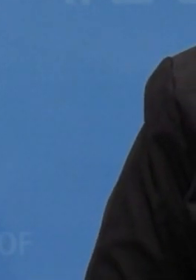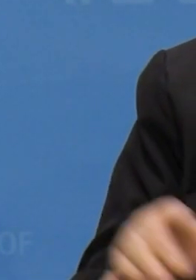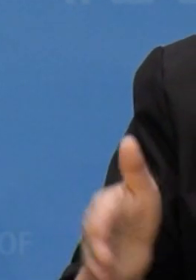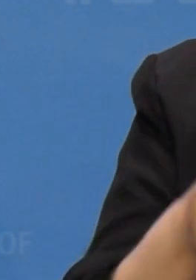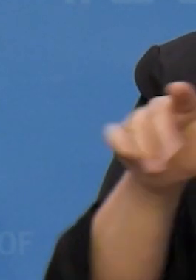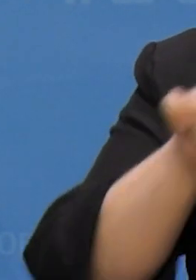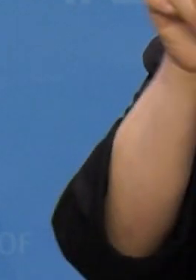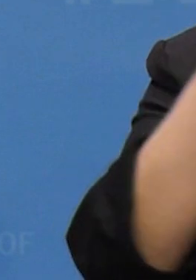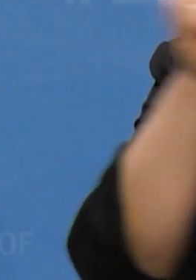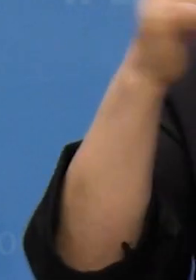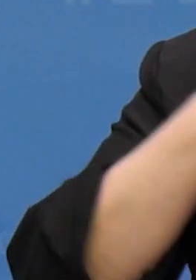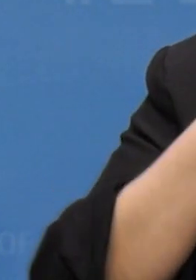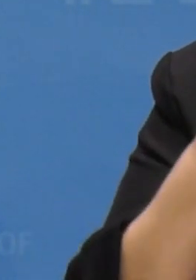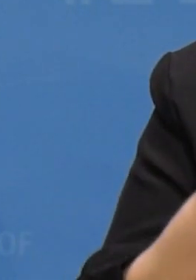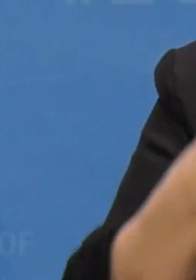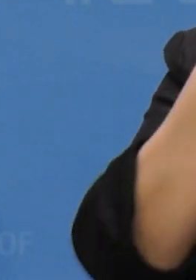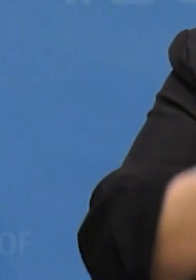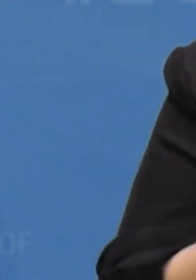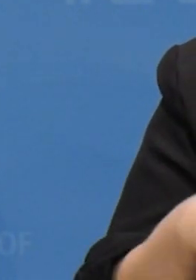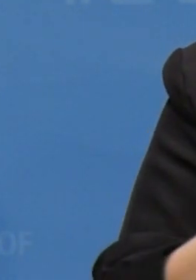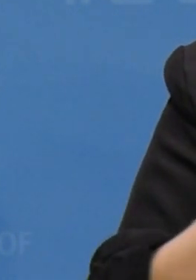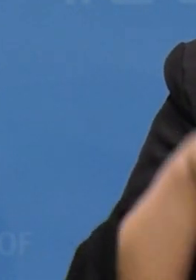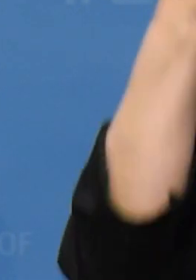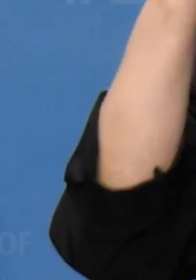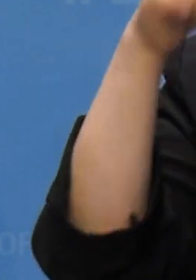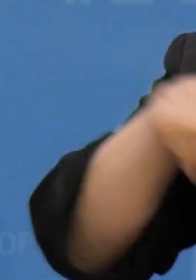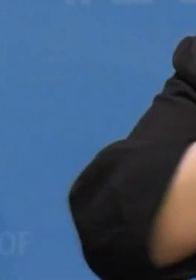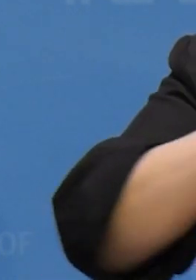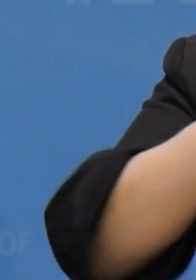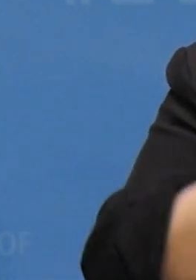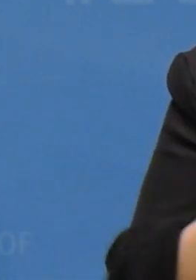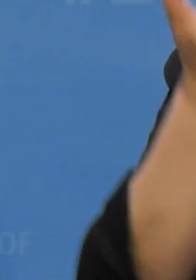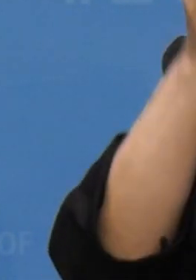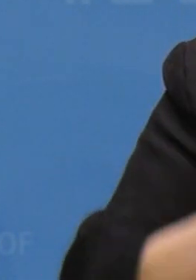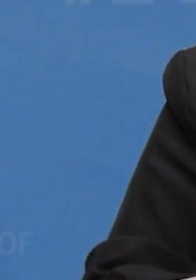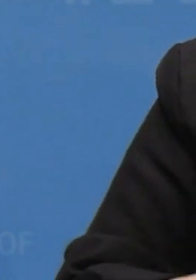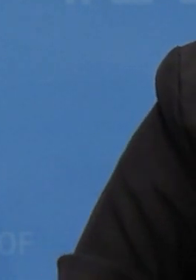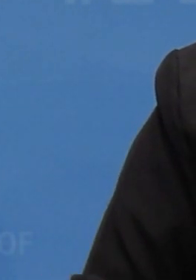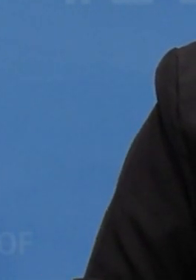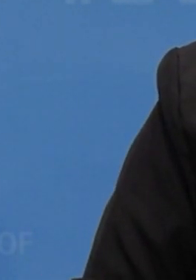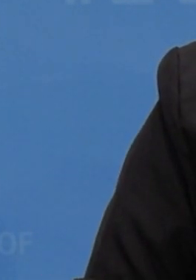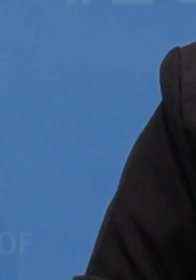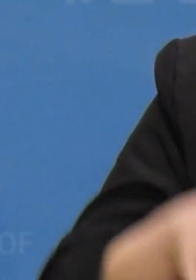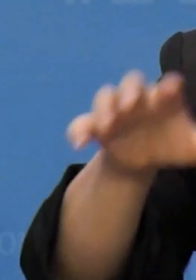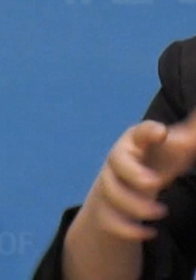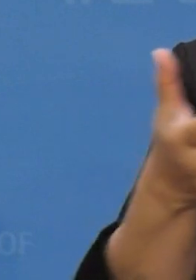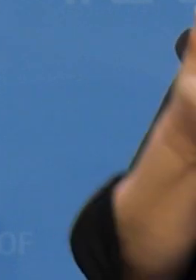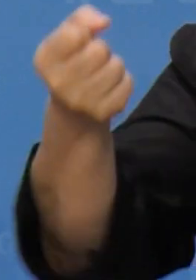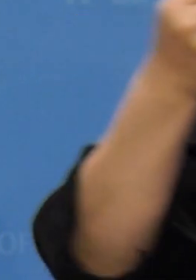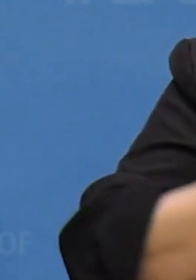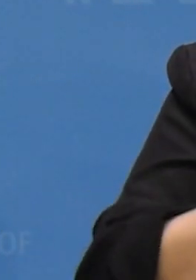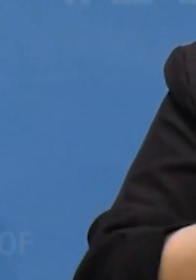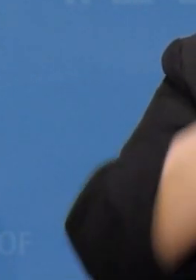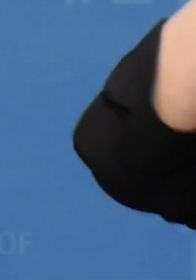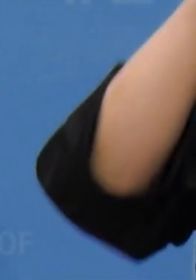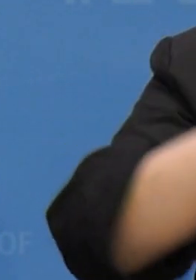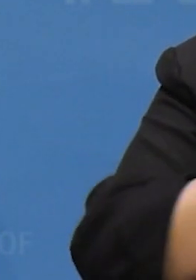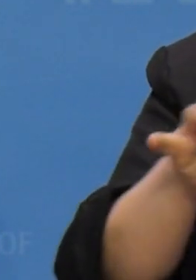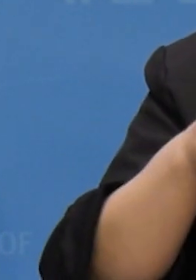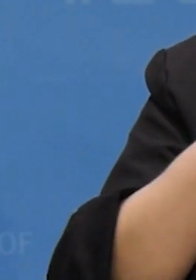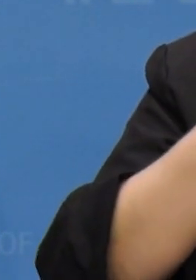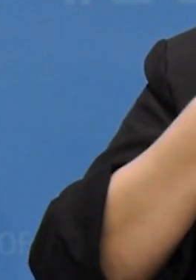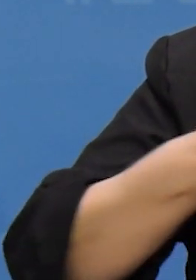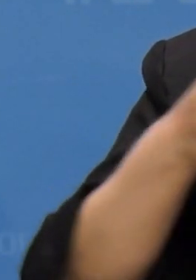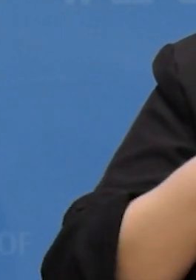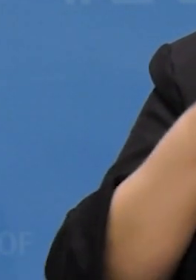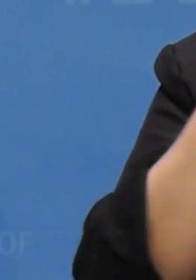도민의 안녕과 편의를 위해 복무해야 할 경기도지사가 마을을 두동강내는 예타 노선을